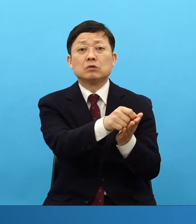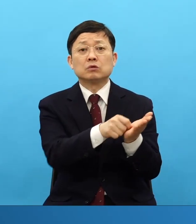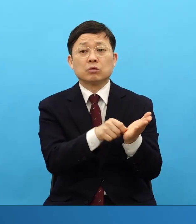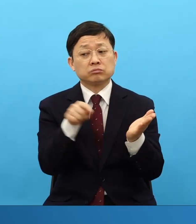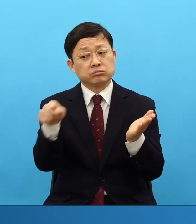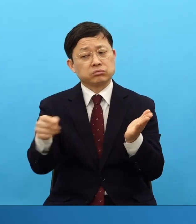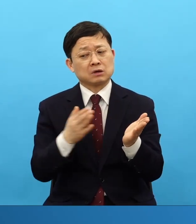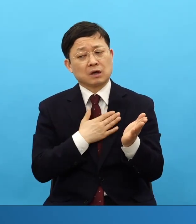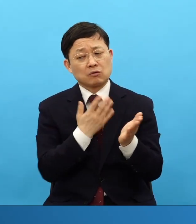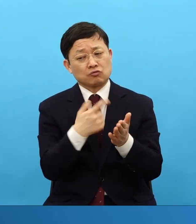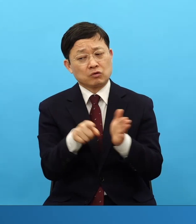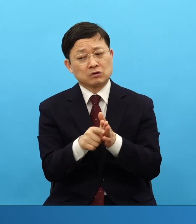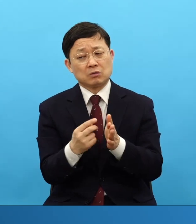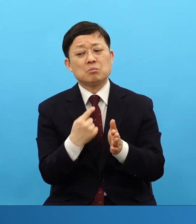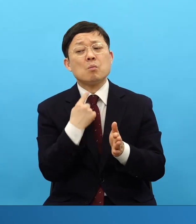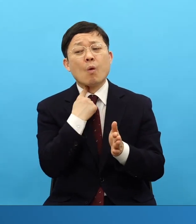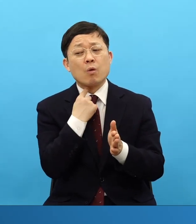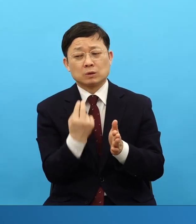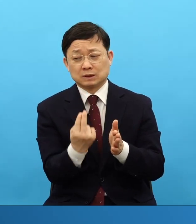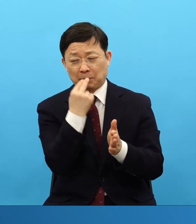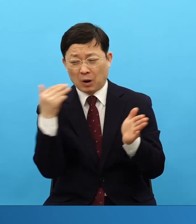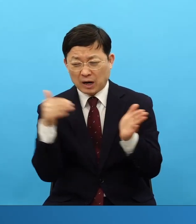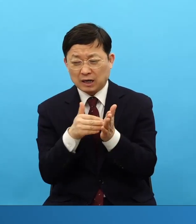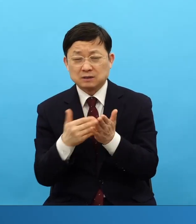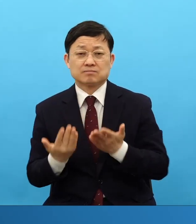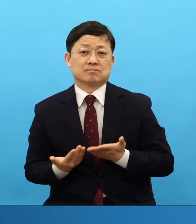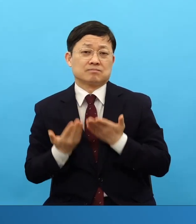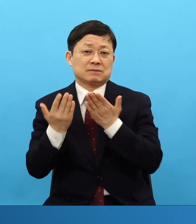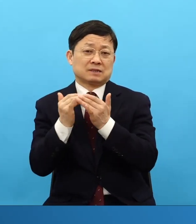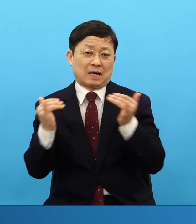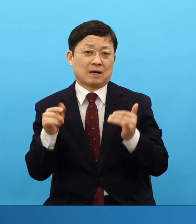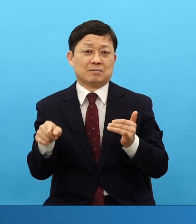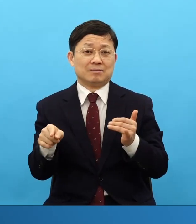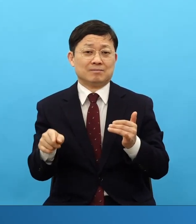letter. 이 사람들이